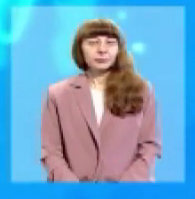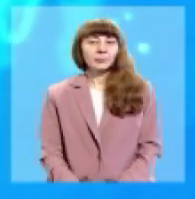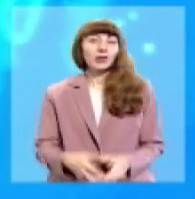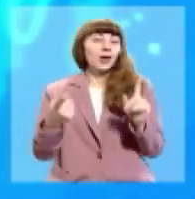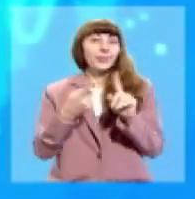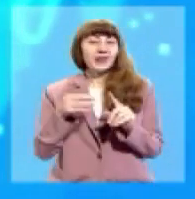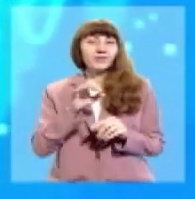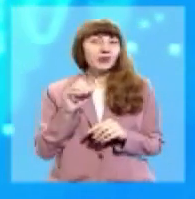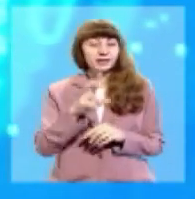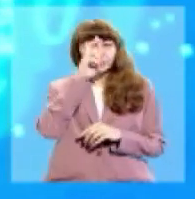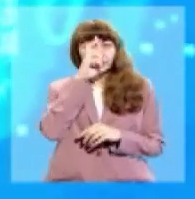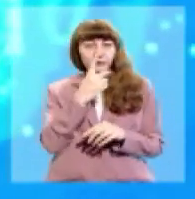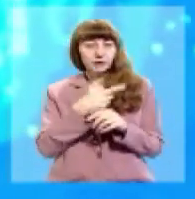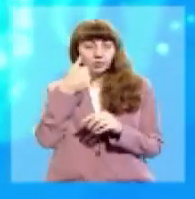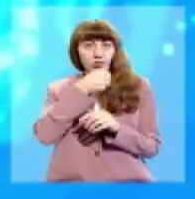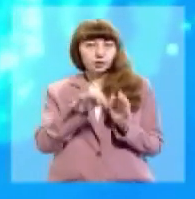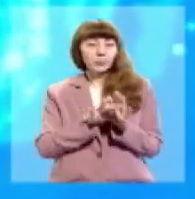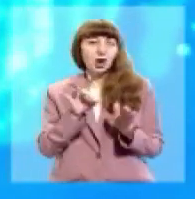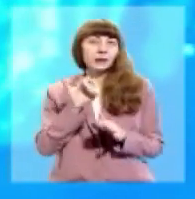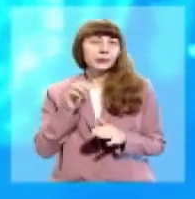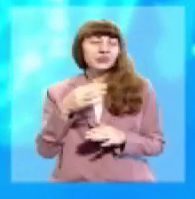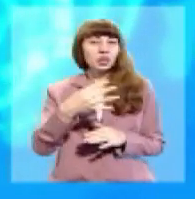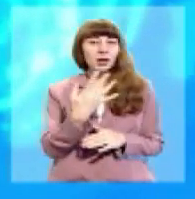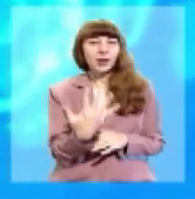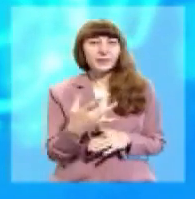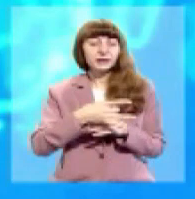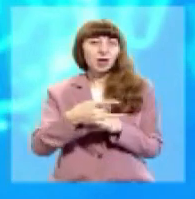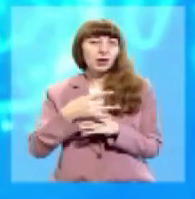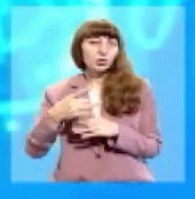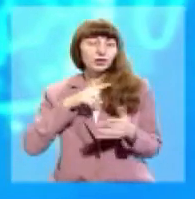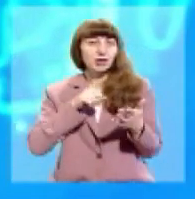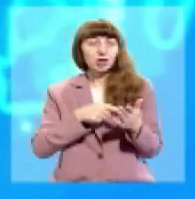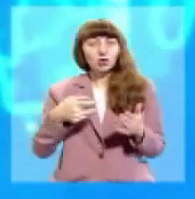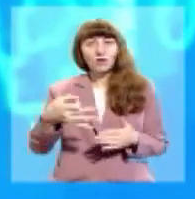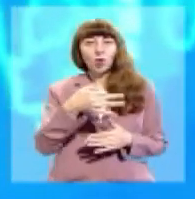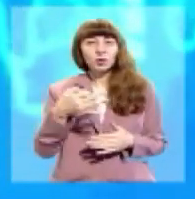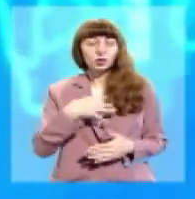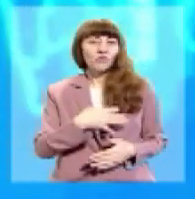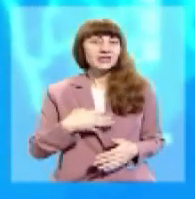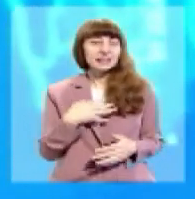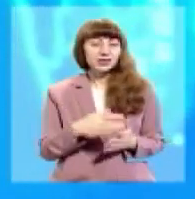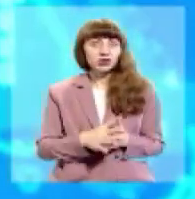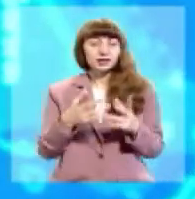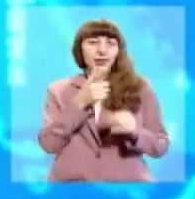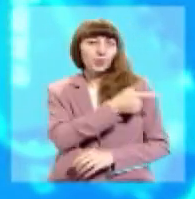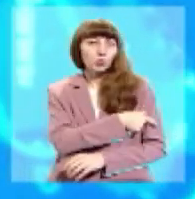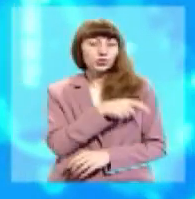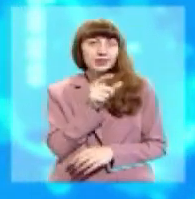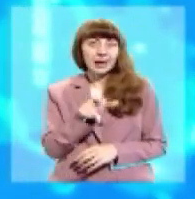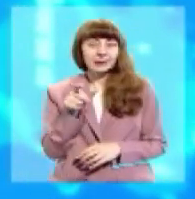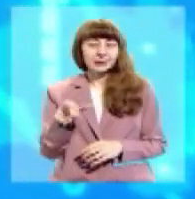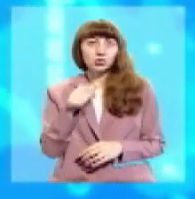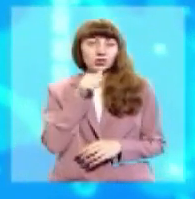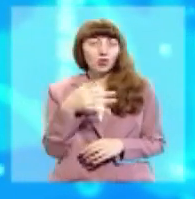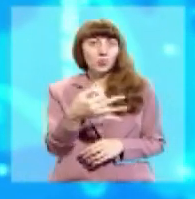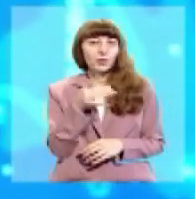Елімізде биыл алғаш рет 45 аудан және облыстық маңызы бар қалалар әкімдері сайланады. Қостанай облыстық мәслихатының депутаттары аудандар